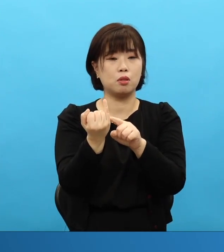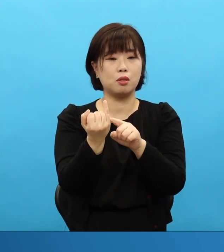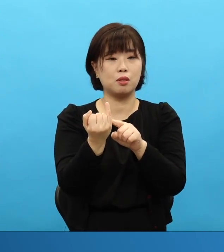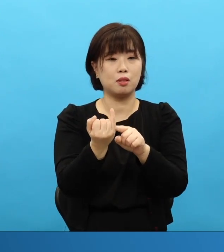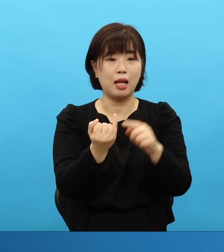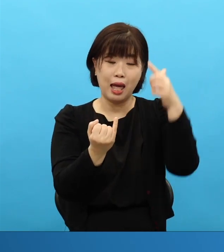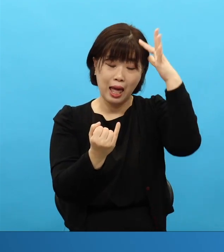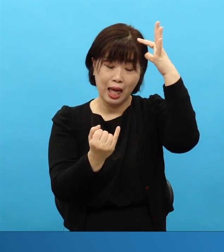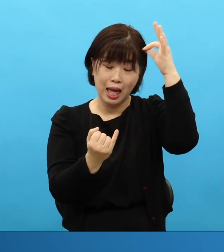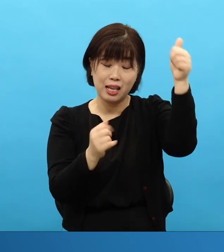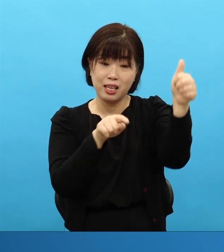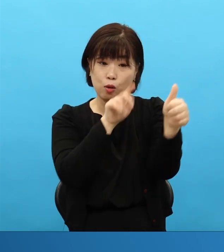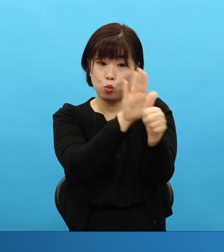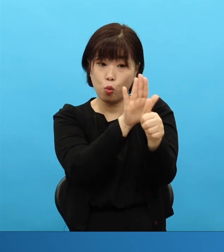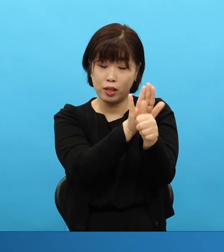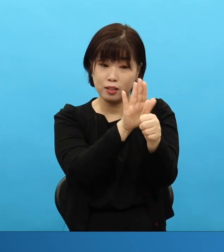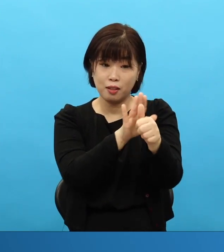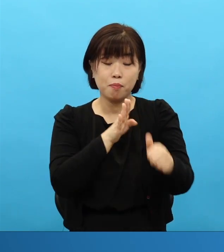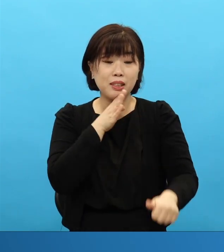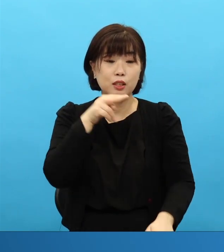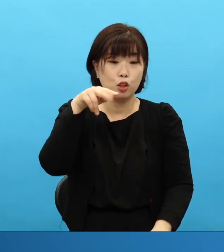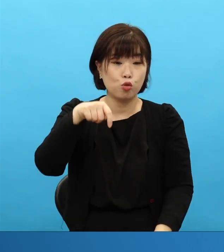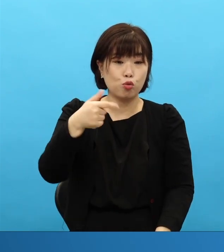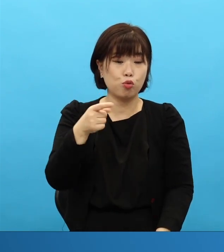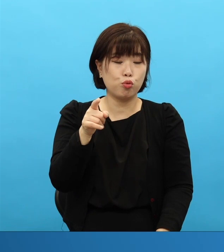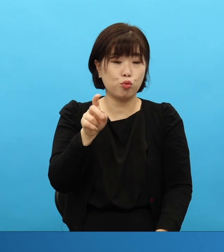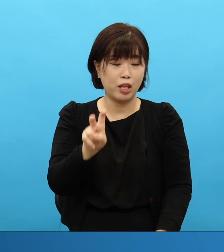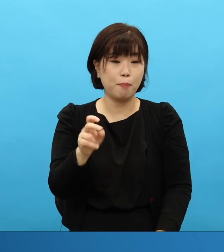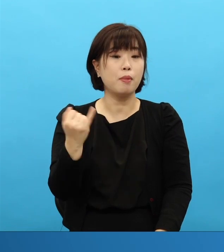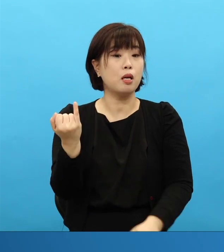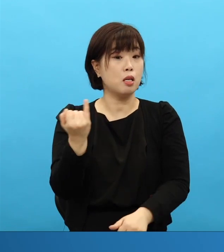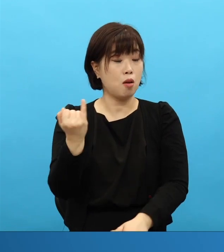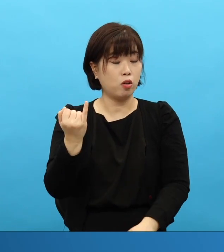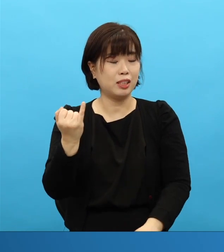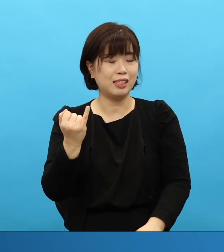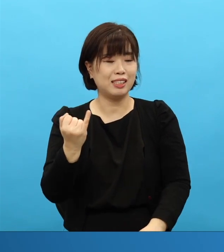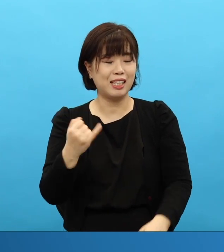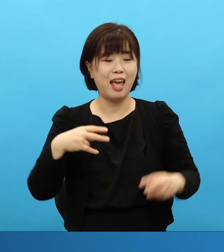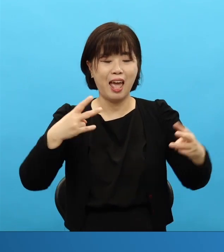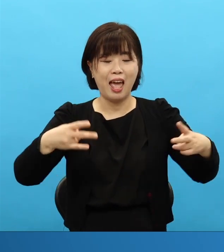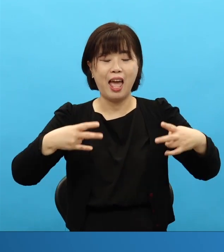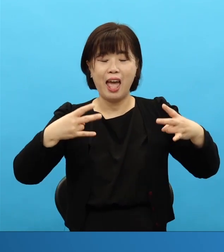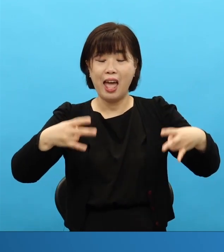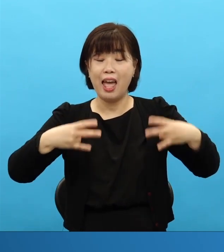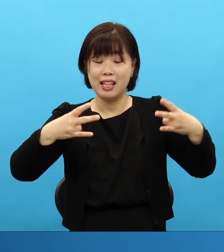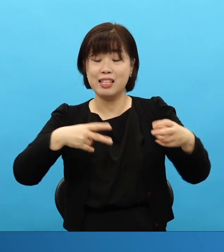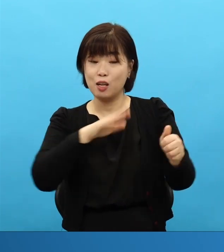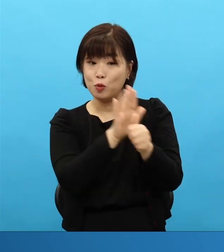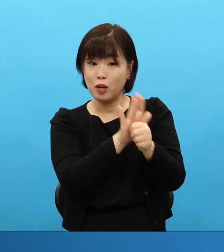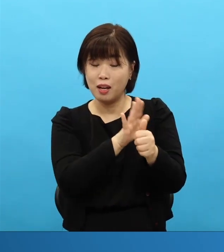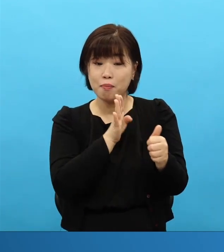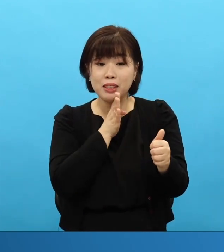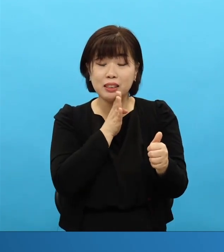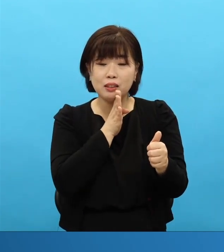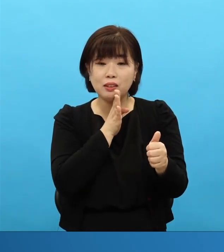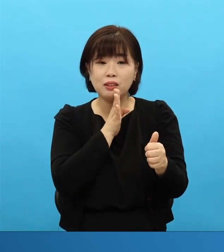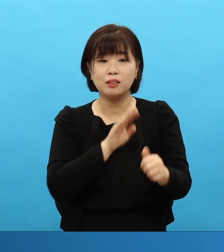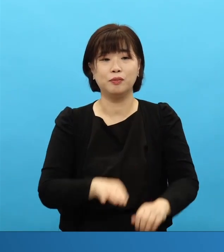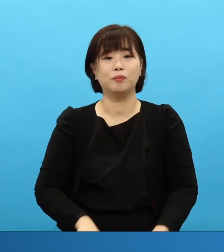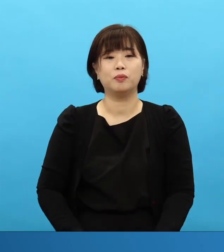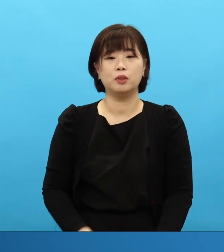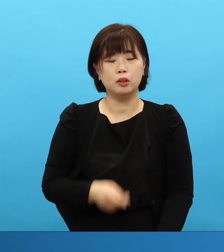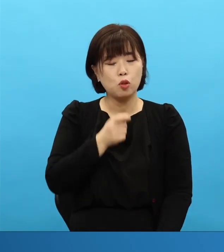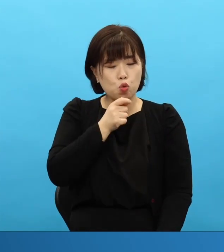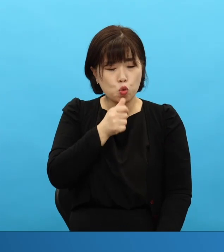helped Elisha. 이게 작은 게 아닙니다. That is not a small thing. 여러분 반드시 이 능력을 키우세요. You must raise